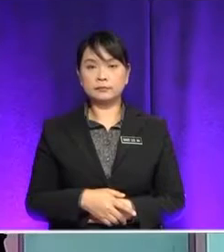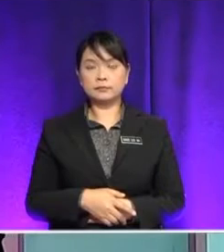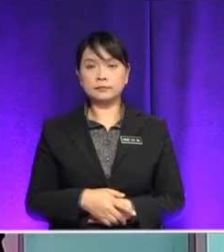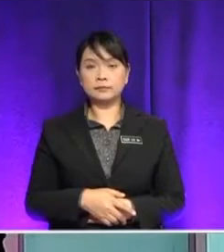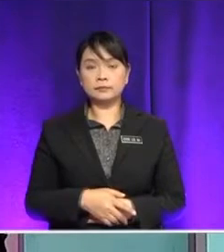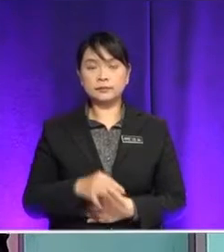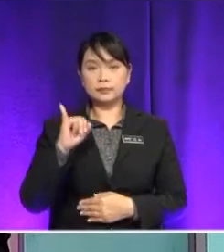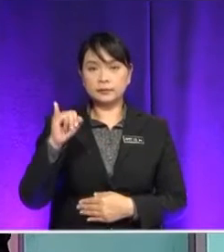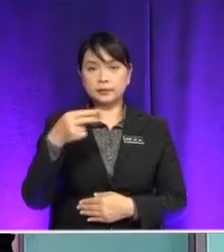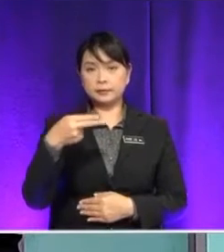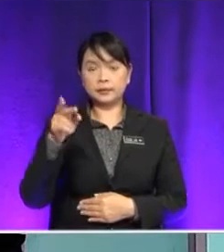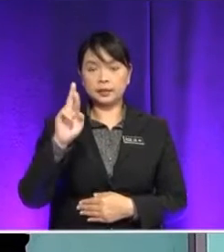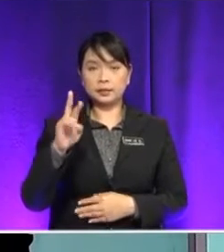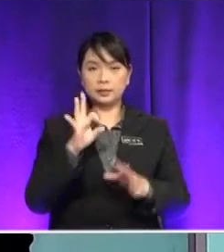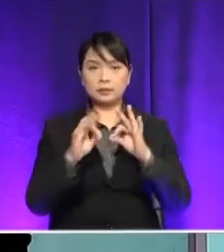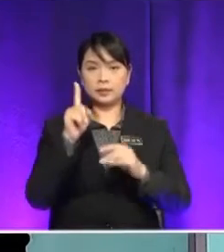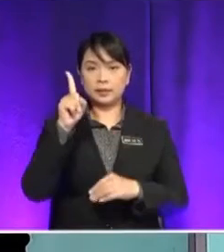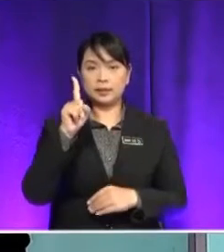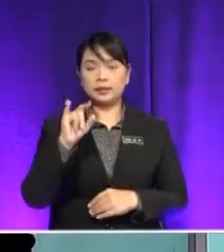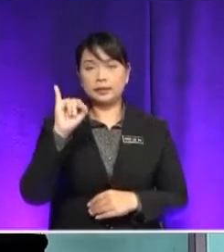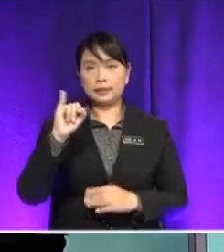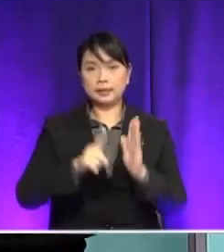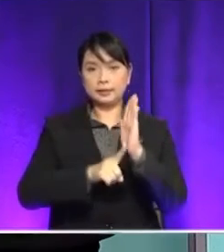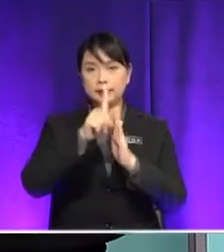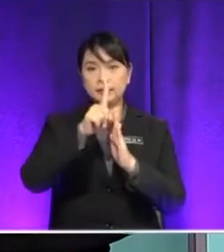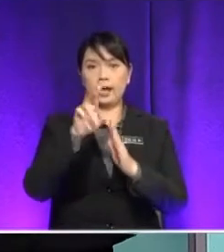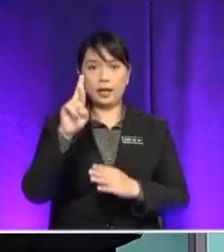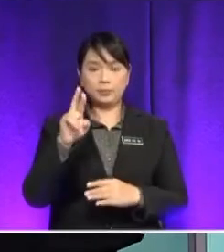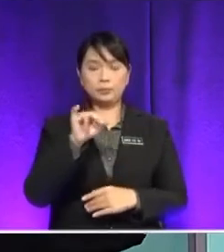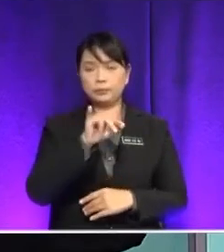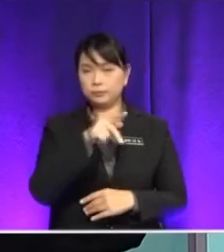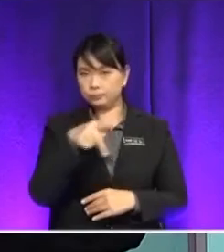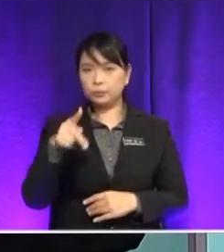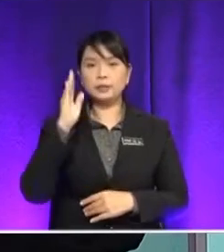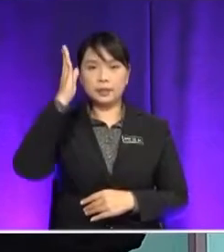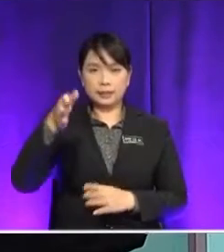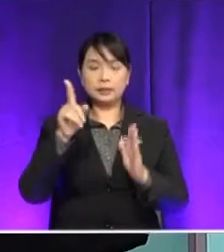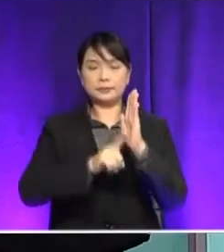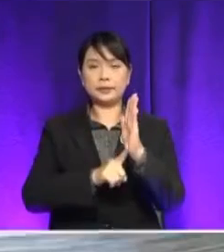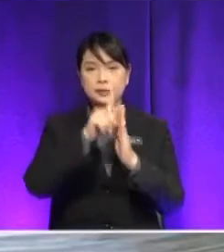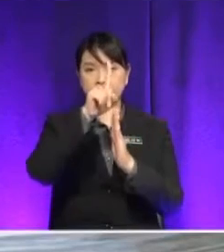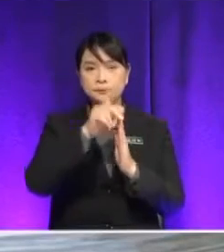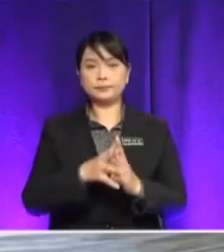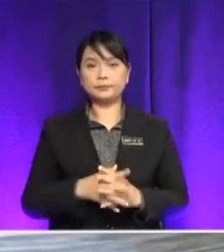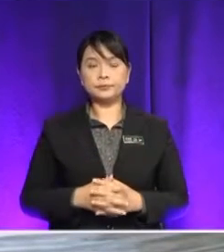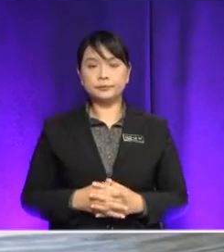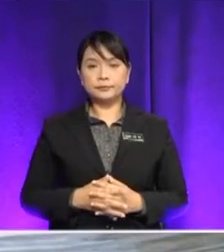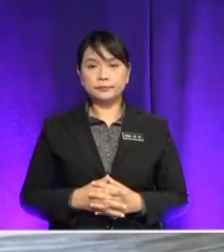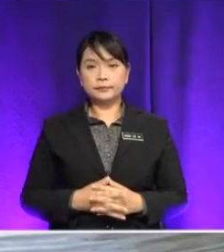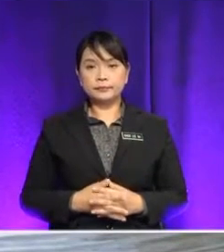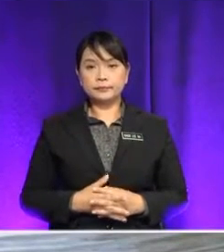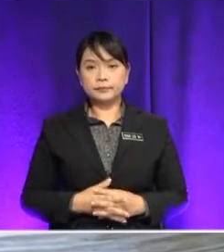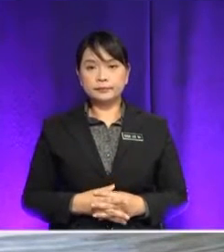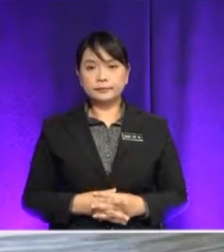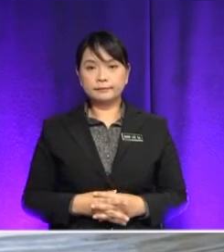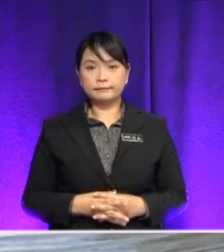kalau air meningkat arfona tambah meningkat sejauh bannya salahe sujud